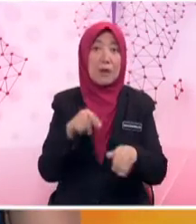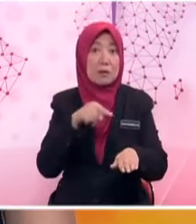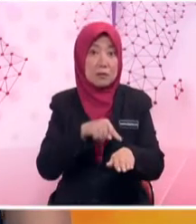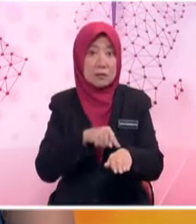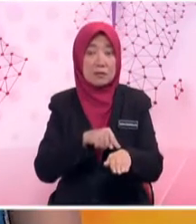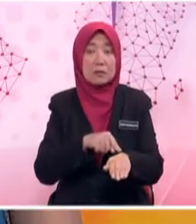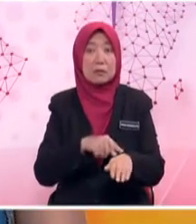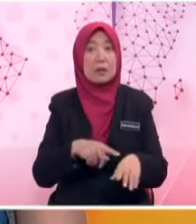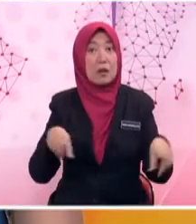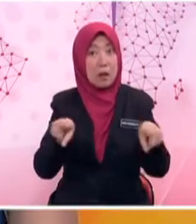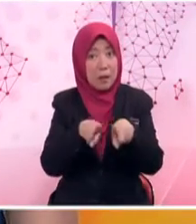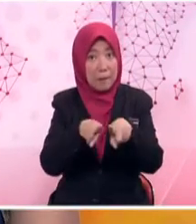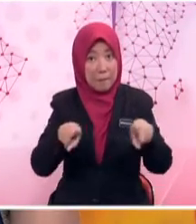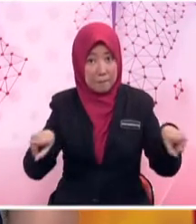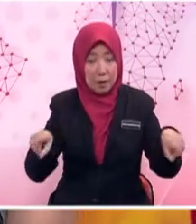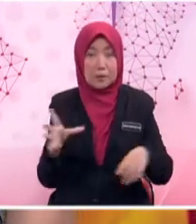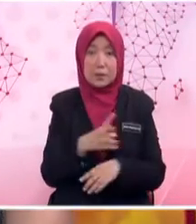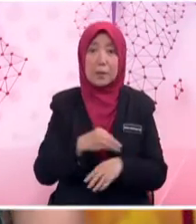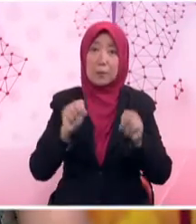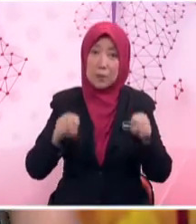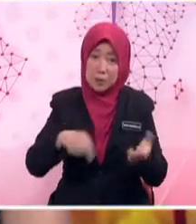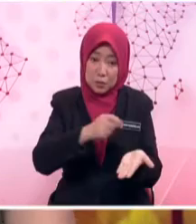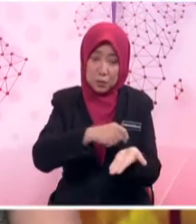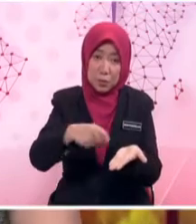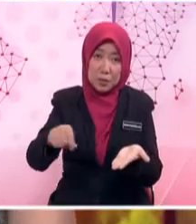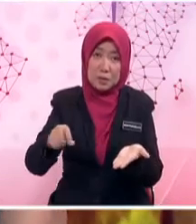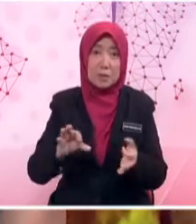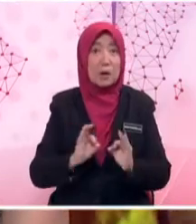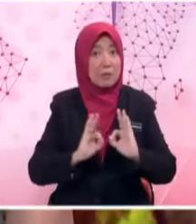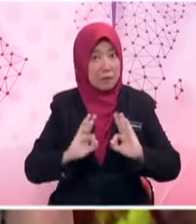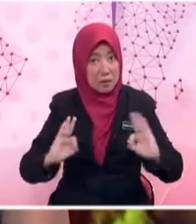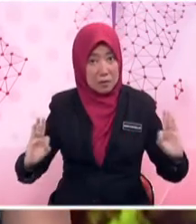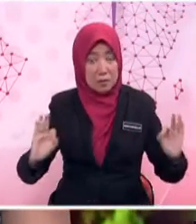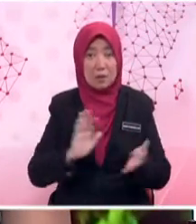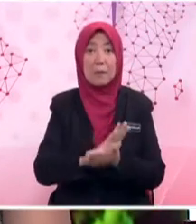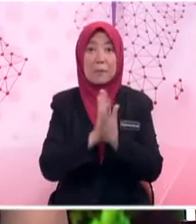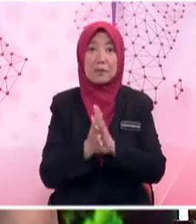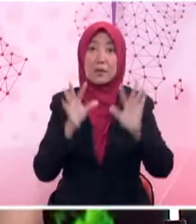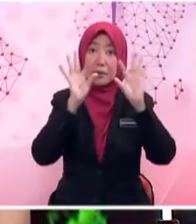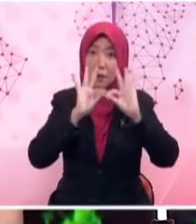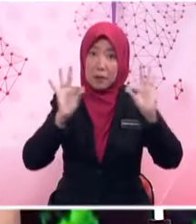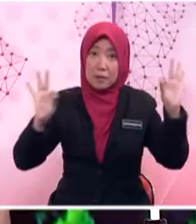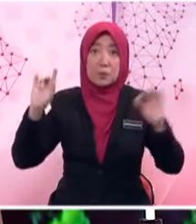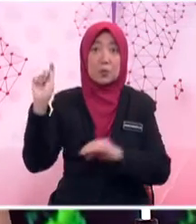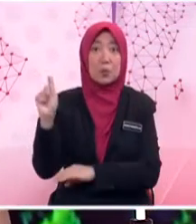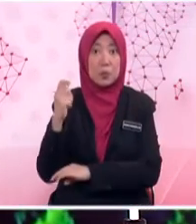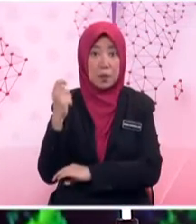dapat menulis ataupun membina frasa menjadi ayat tunggal dan